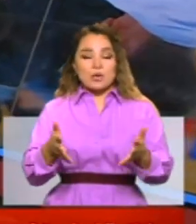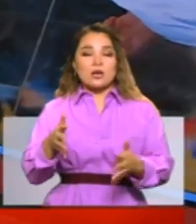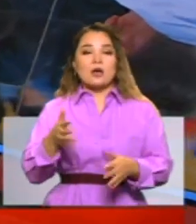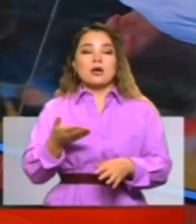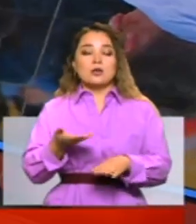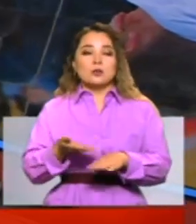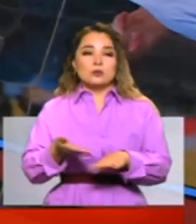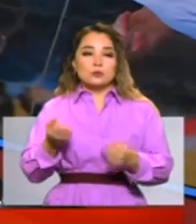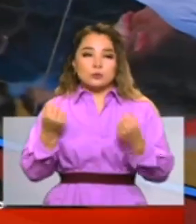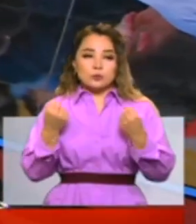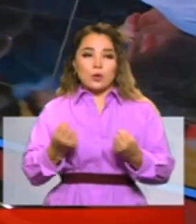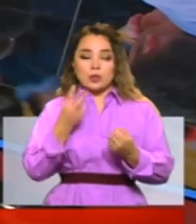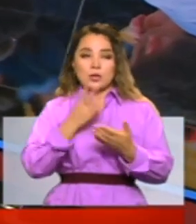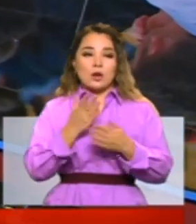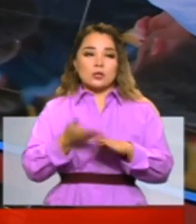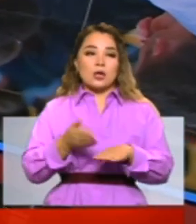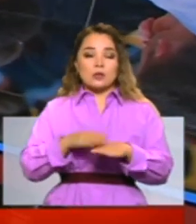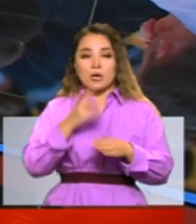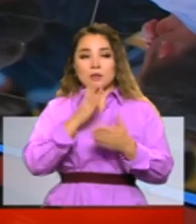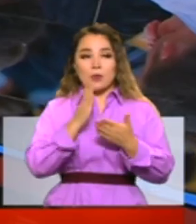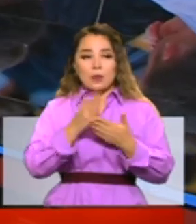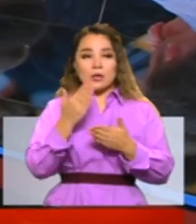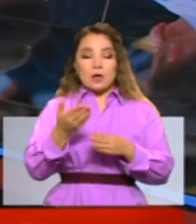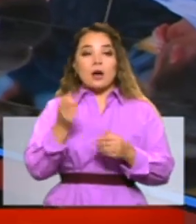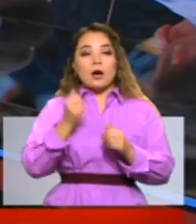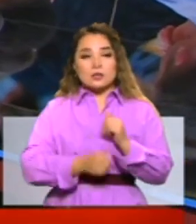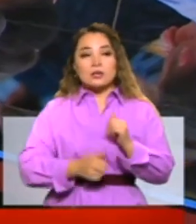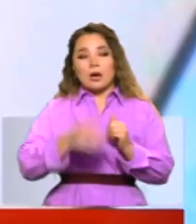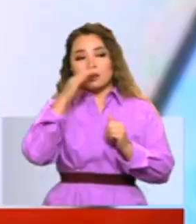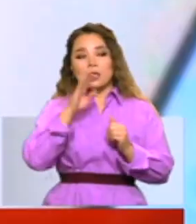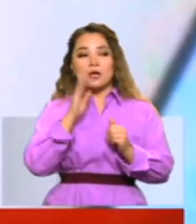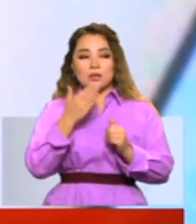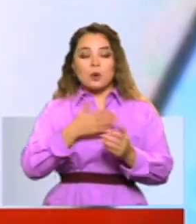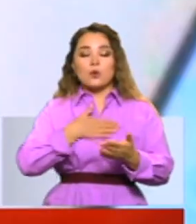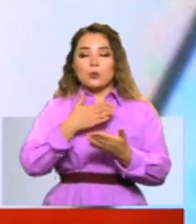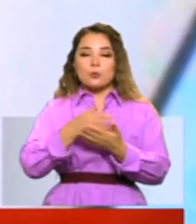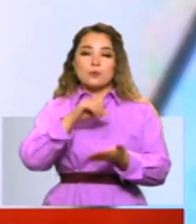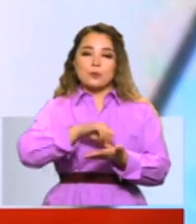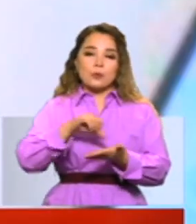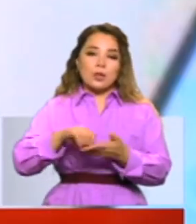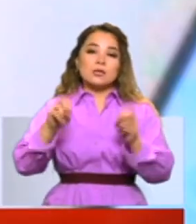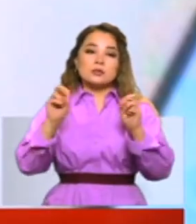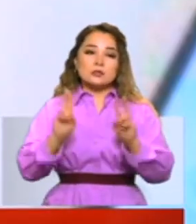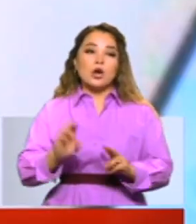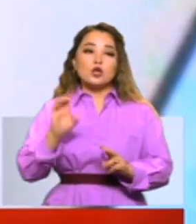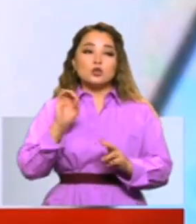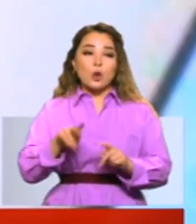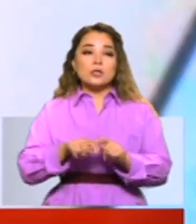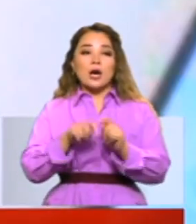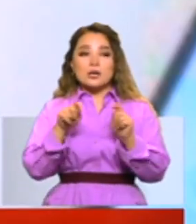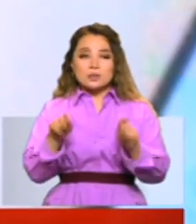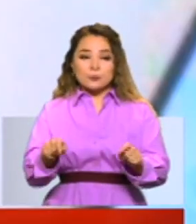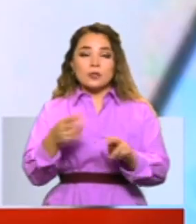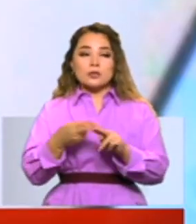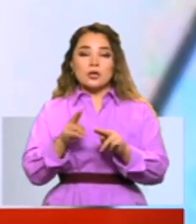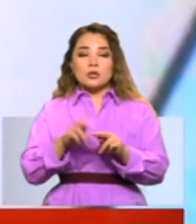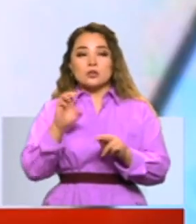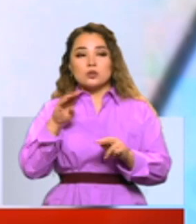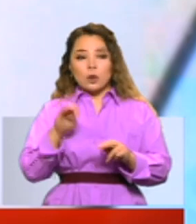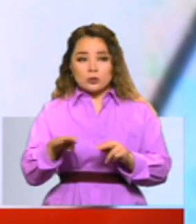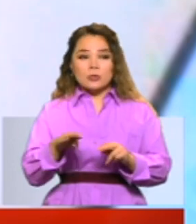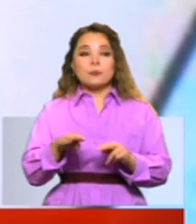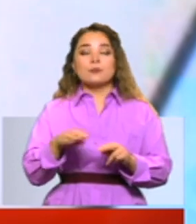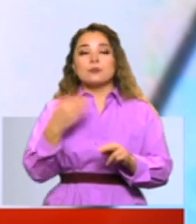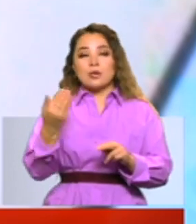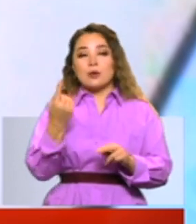Сондықтан келесі жылдан бастап кез келген ата-ана ерікті түрде арнайы шот ашып, сол шотқа ақырындап